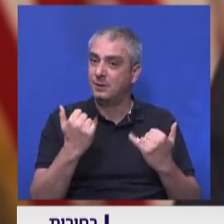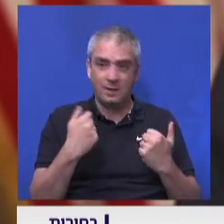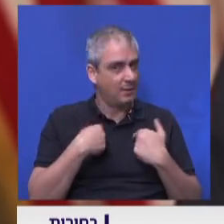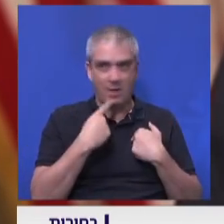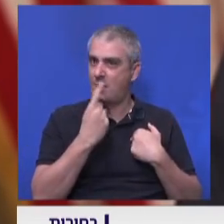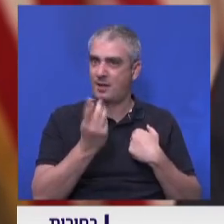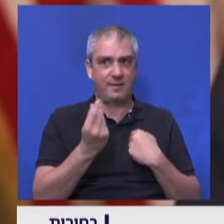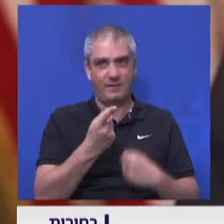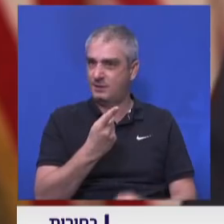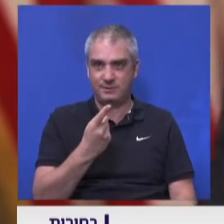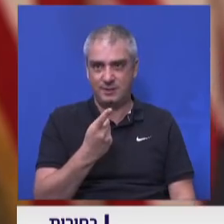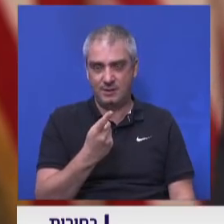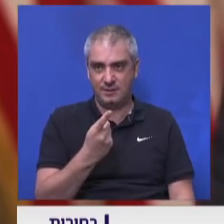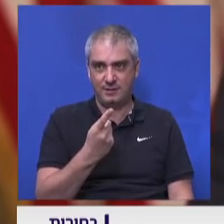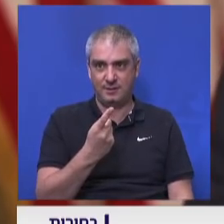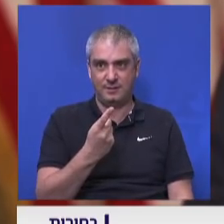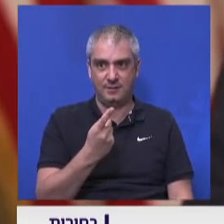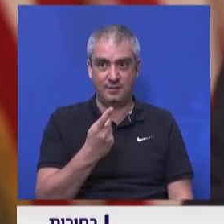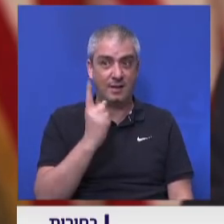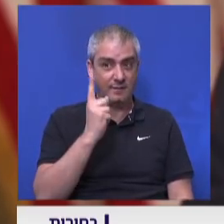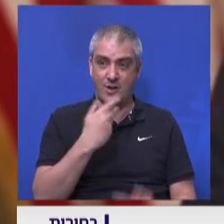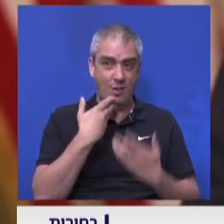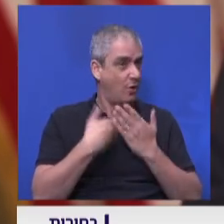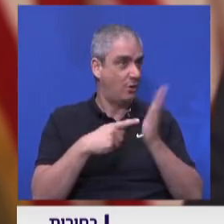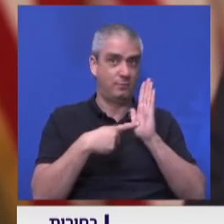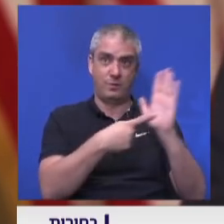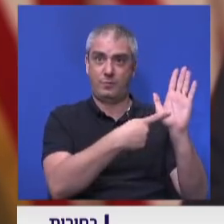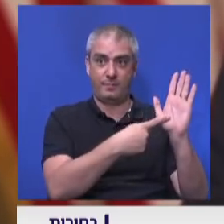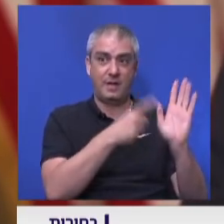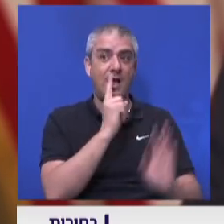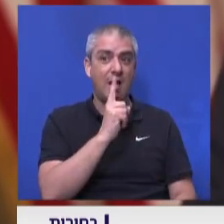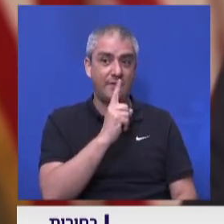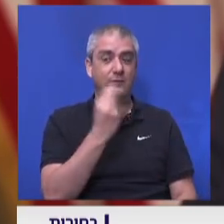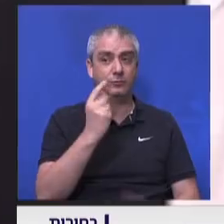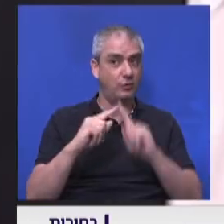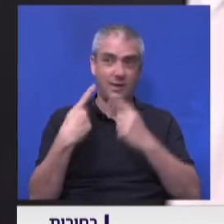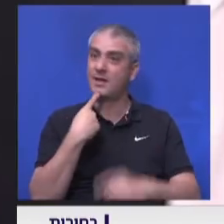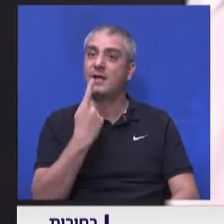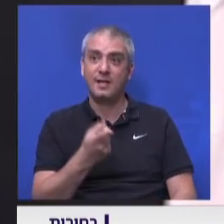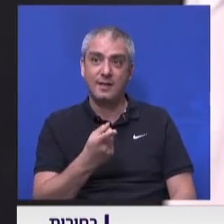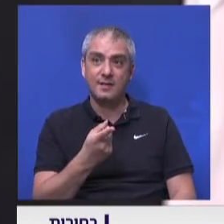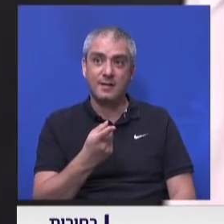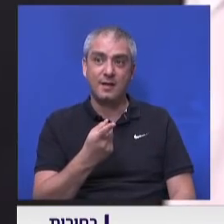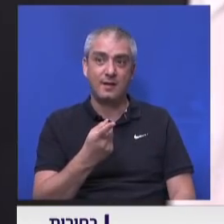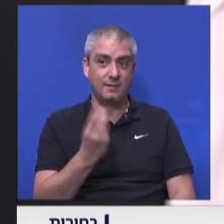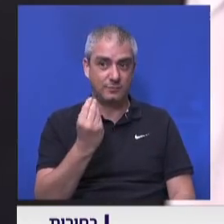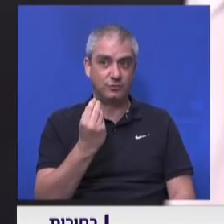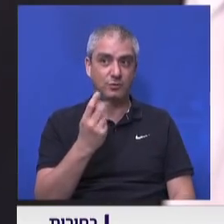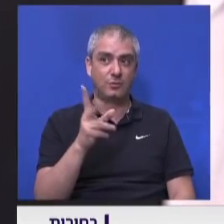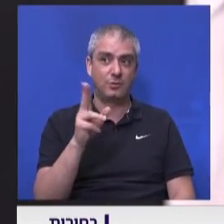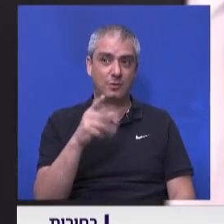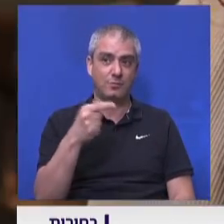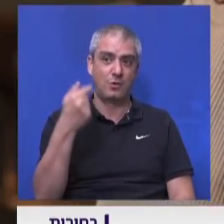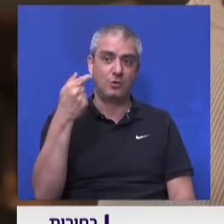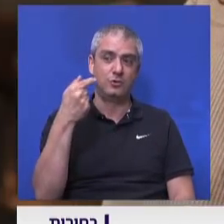things. At least not in a public address, but someone else would. Someone like Jordan